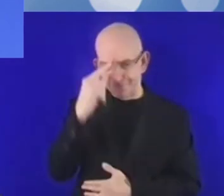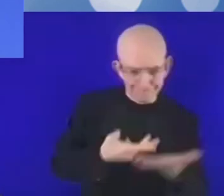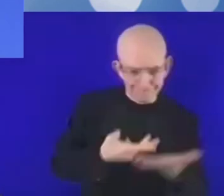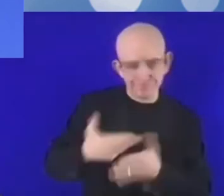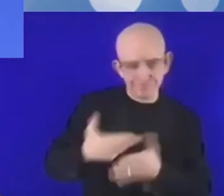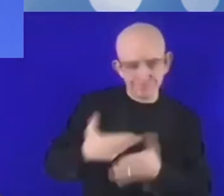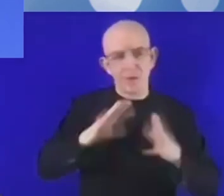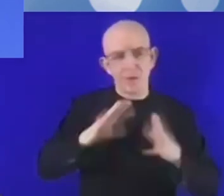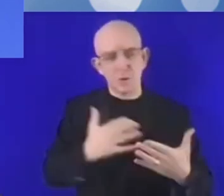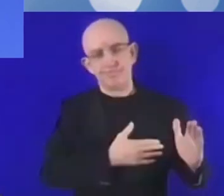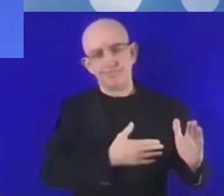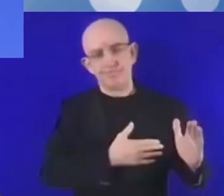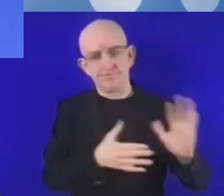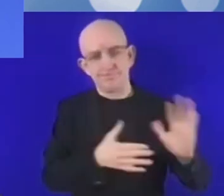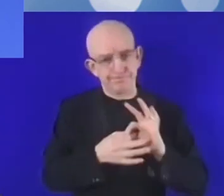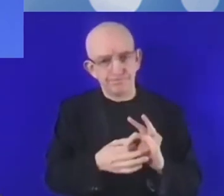大的一个问题。